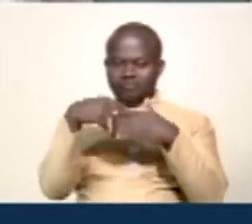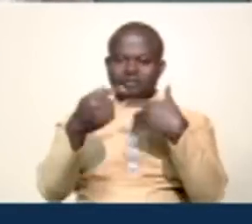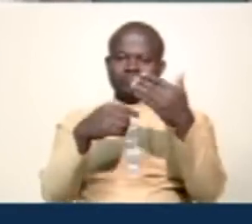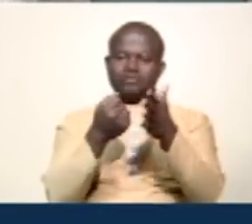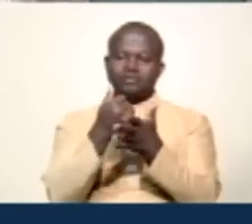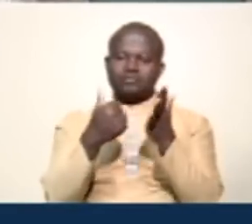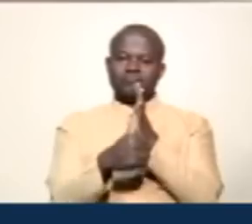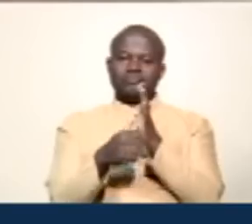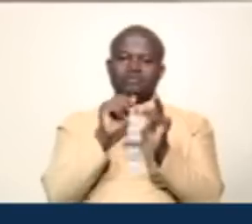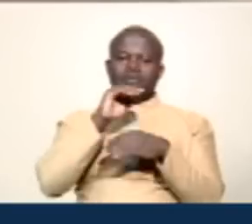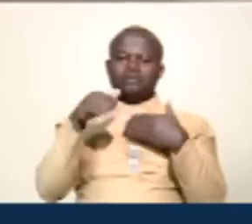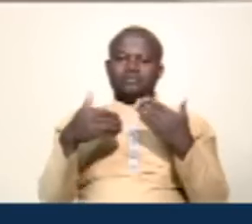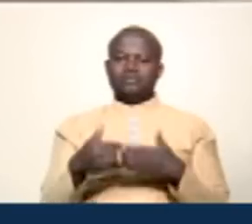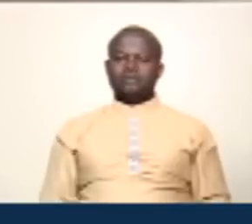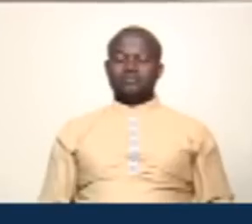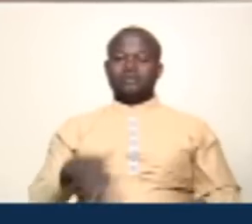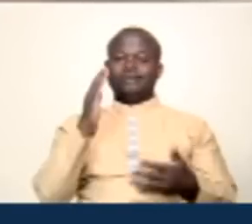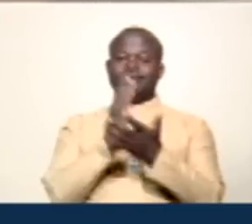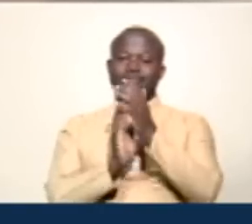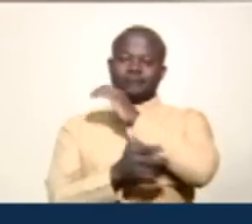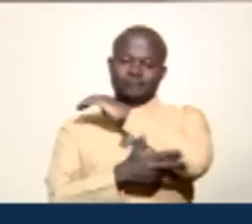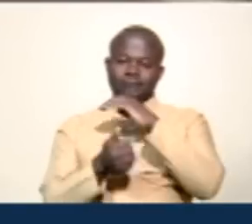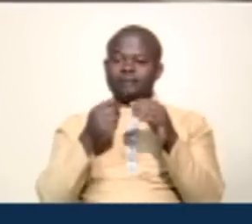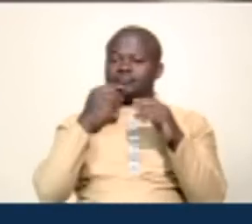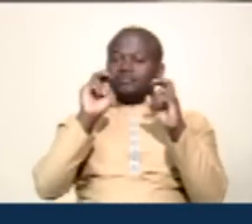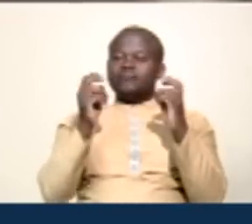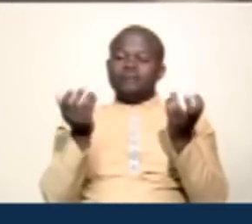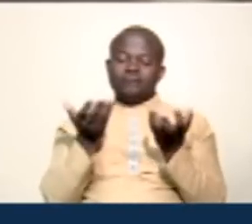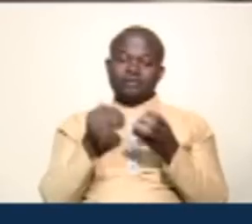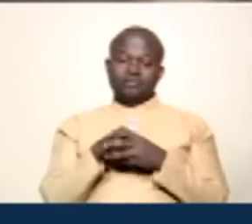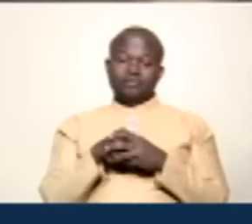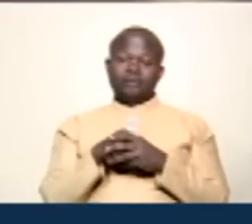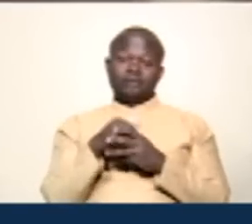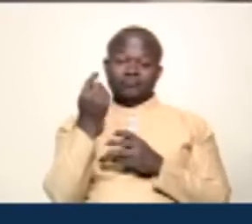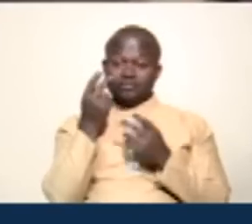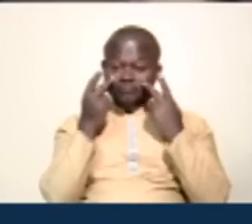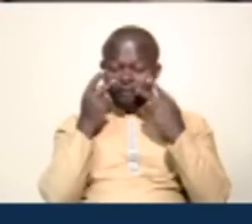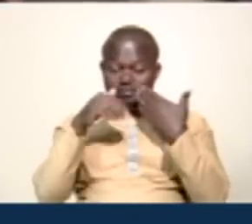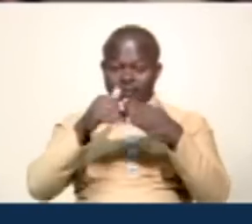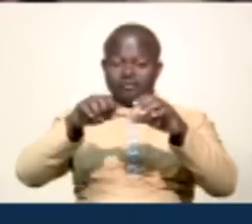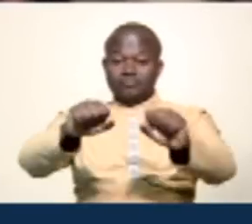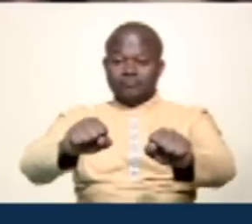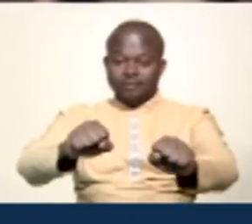guteza ingorane abaturage. Guca ubujura ni ukuvuga ngo umubonye ukamufata